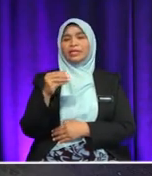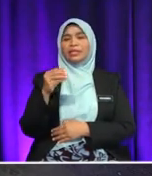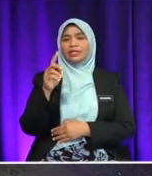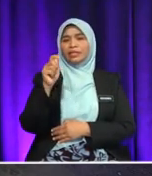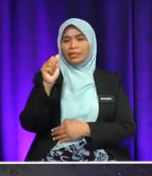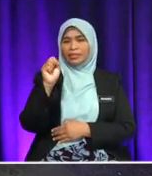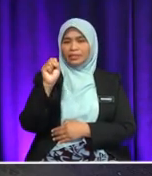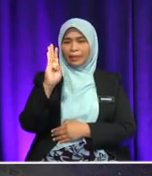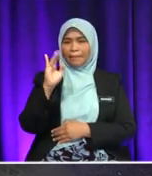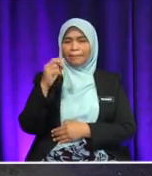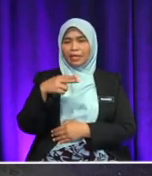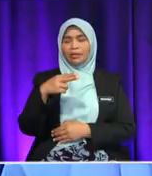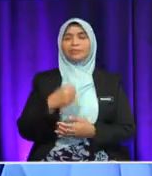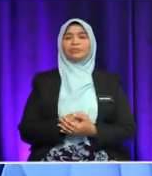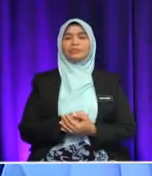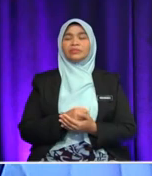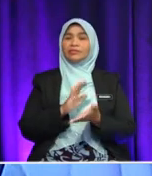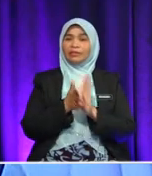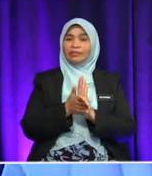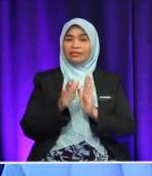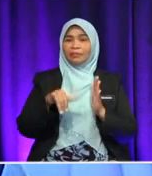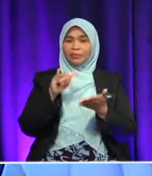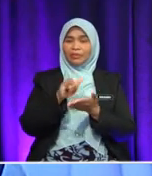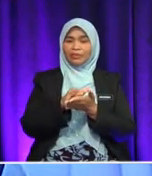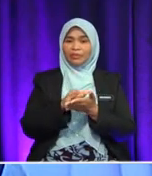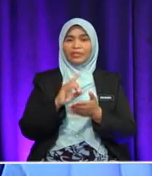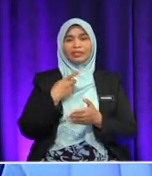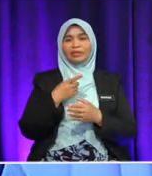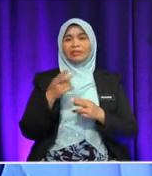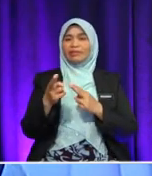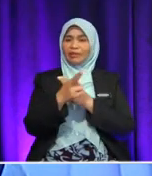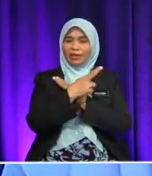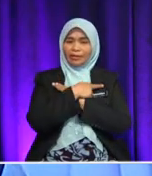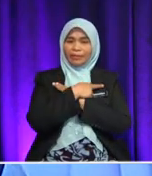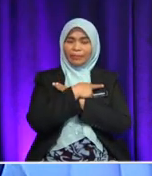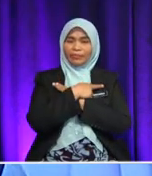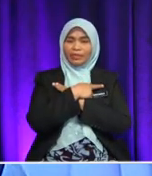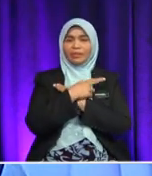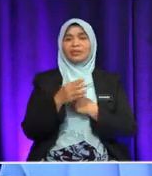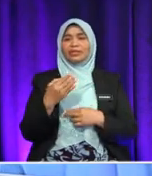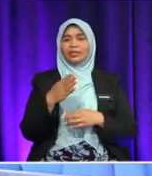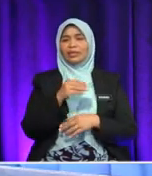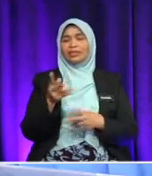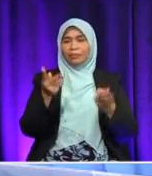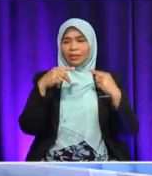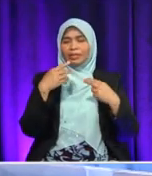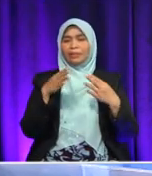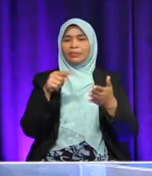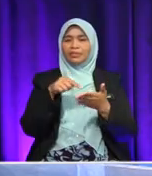cari-carinya tapi bagi ruang untuk murid-murid kita berhasil ketika kita kembali